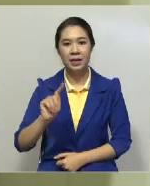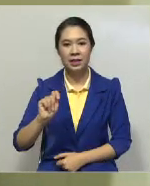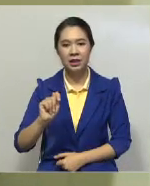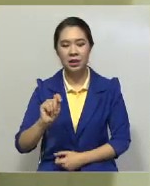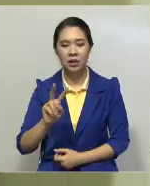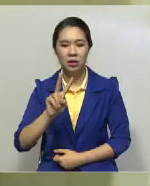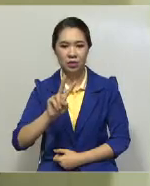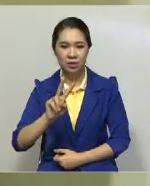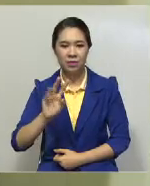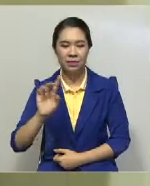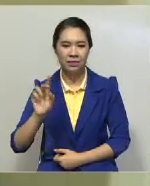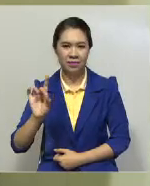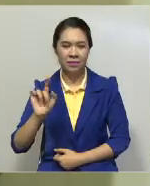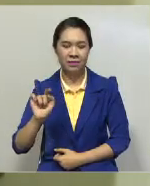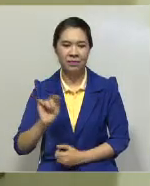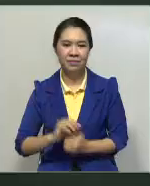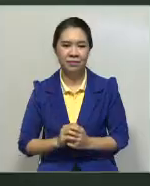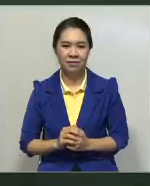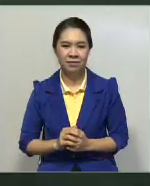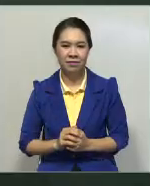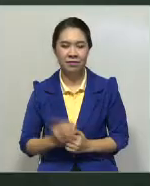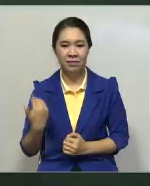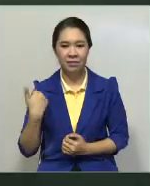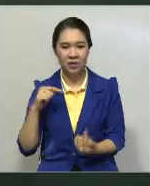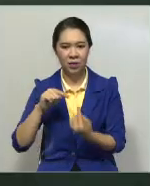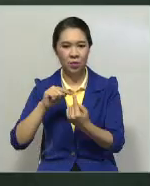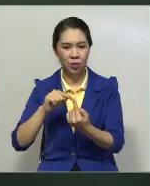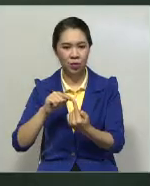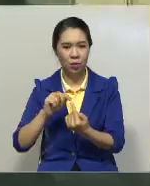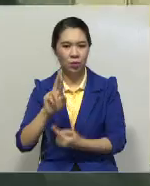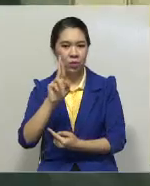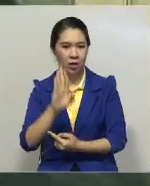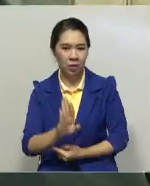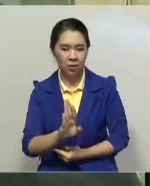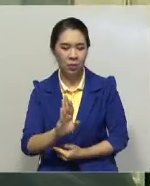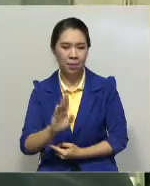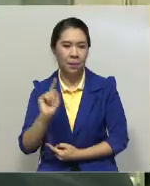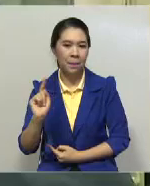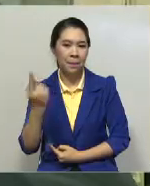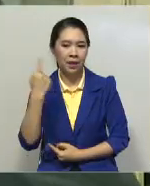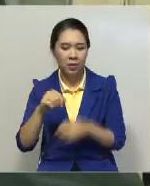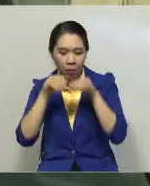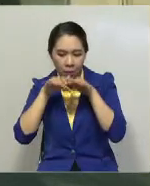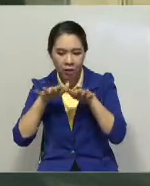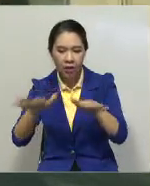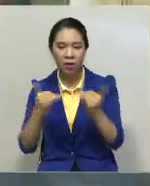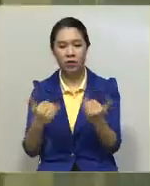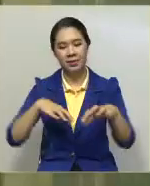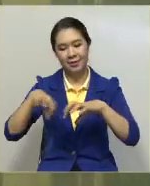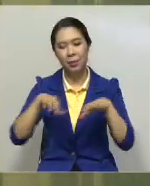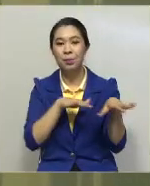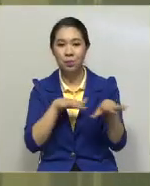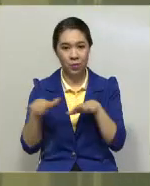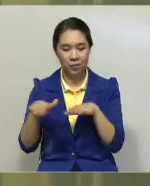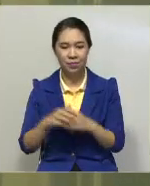to SD ก็ไม่ว่าจะเป็นการแพร่ภาพนะครับในระบบดิจิตอลแล้วก็ระบบถ่ายทอดตอนนี้พร้อมหมดแล้วนะ